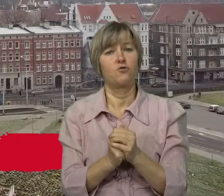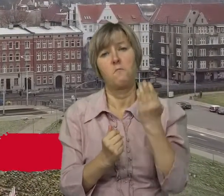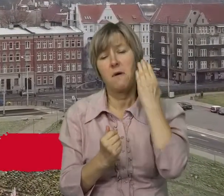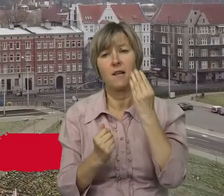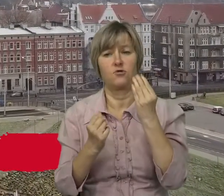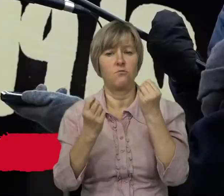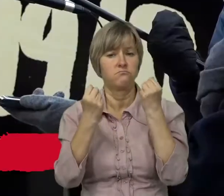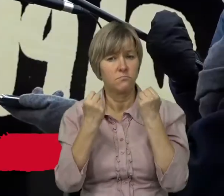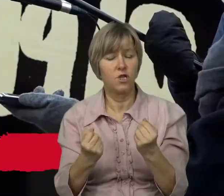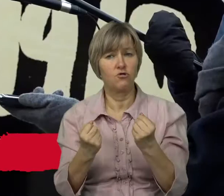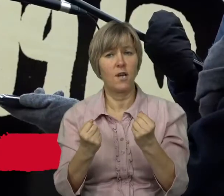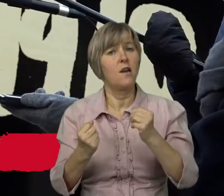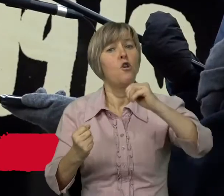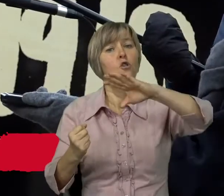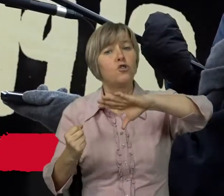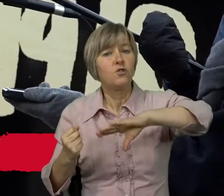w dużej mierze wirtualne.